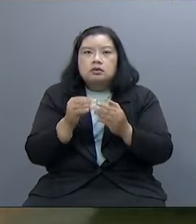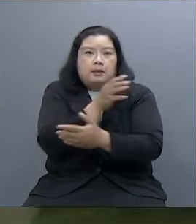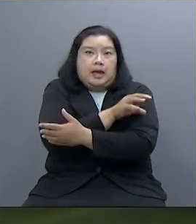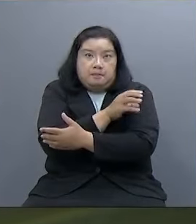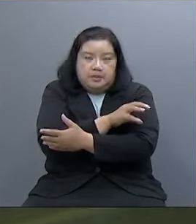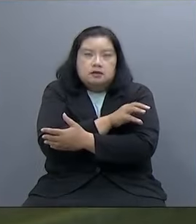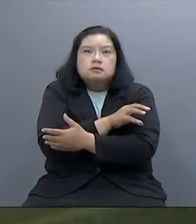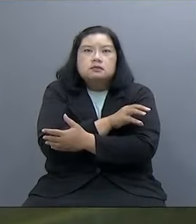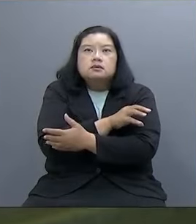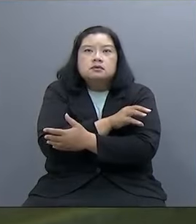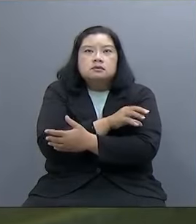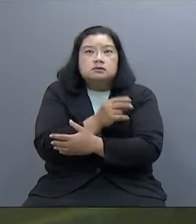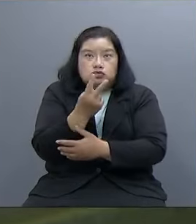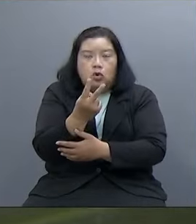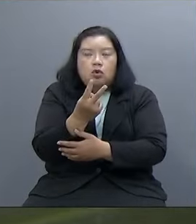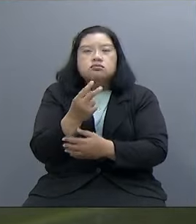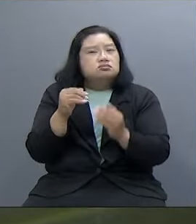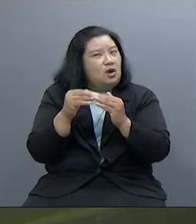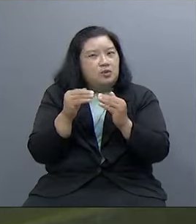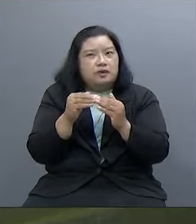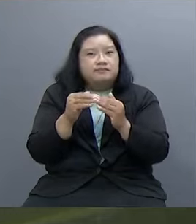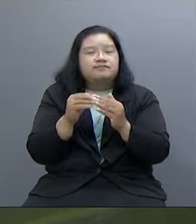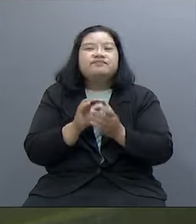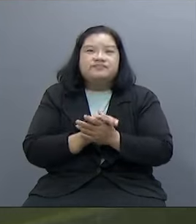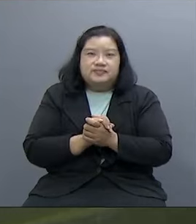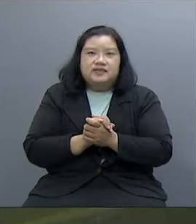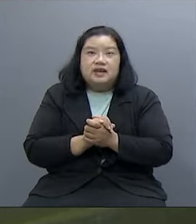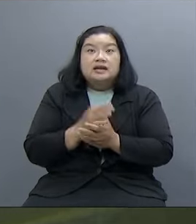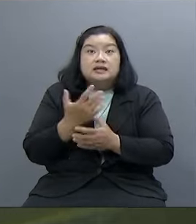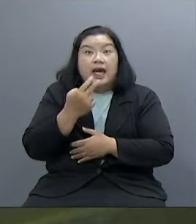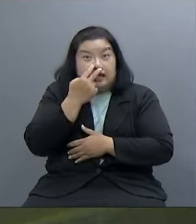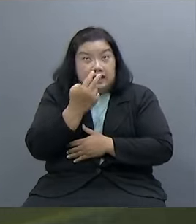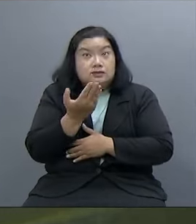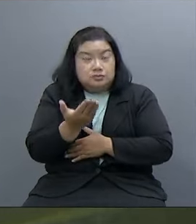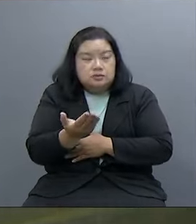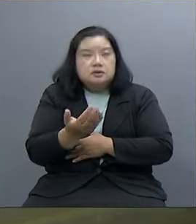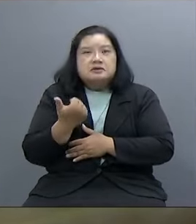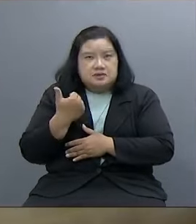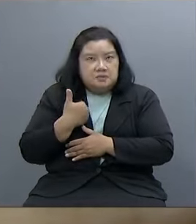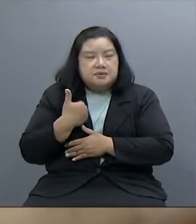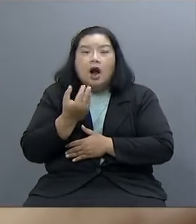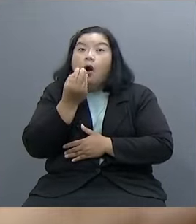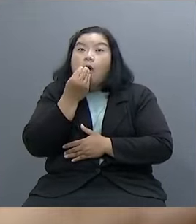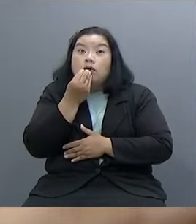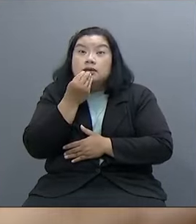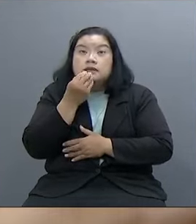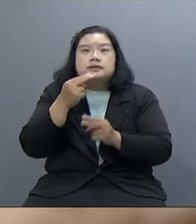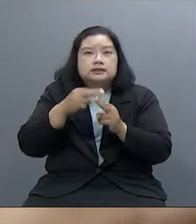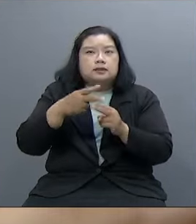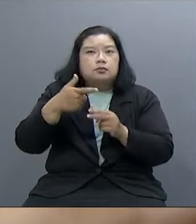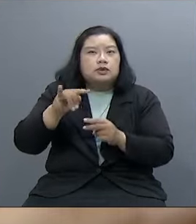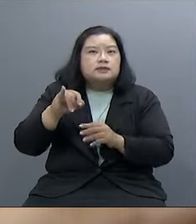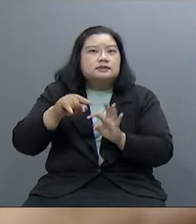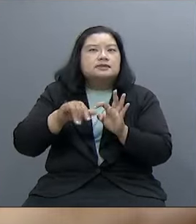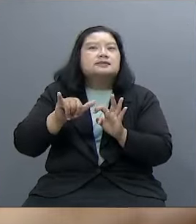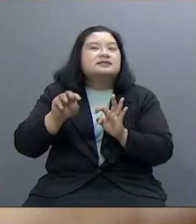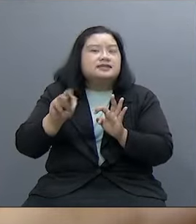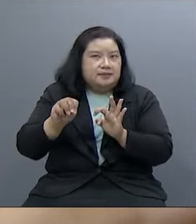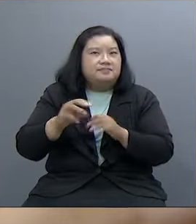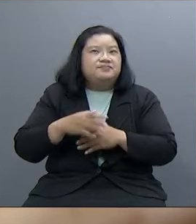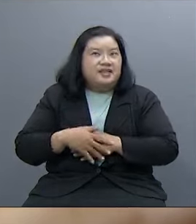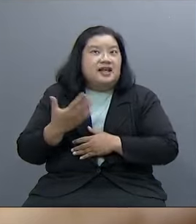าณ 5.9 กรัมนั่นเองค่ะนอกจากนั้นนะคะรากบัวยังอุดมไปด้วยสารอาหารที่เรียกว่าโพแทสเซียมค่ะรากบัว1ขีดนะคะมีโ